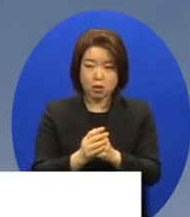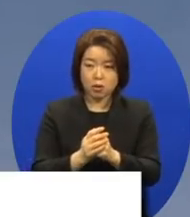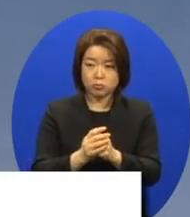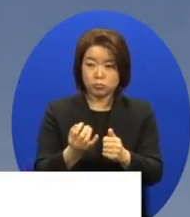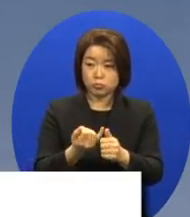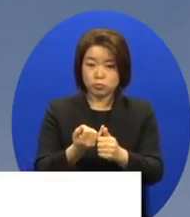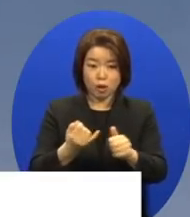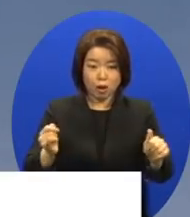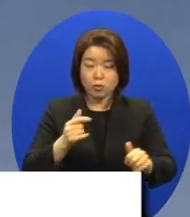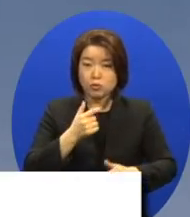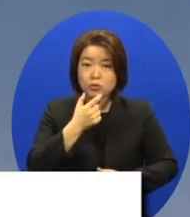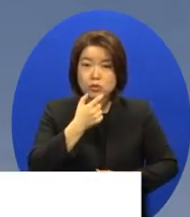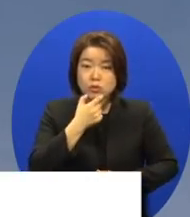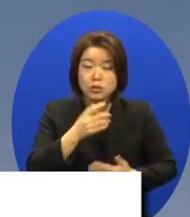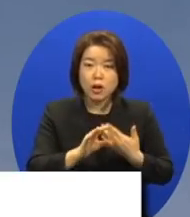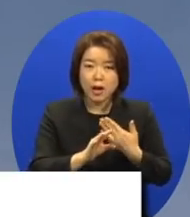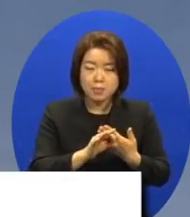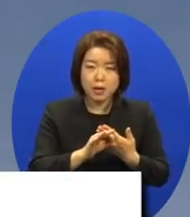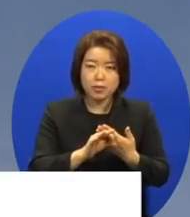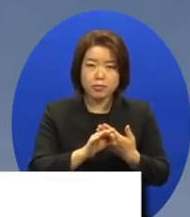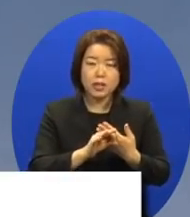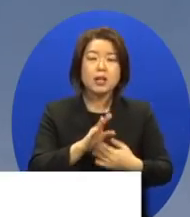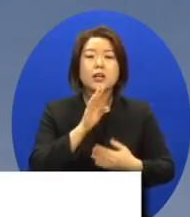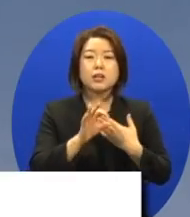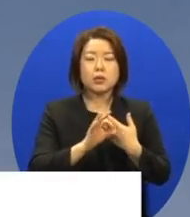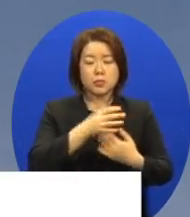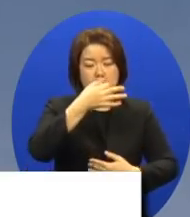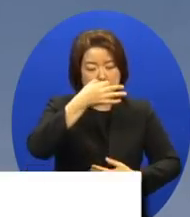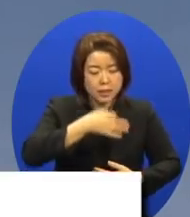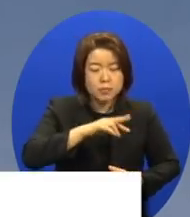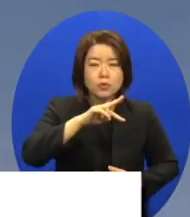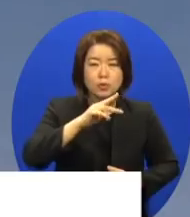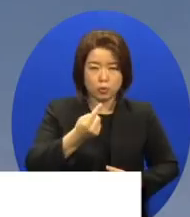원하지 않으면 그러면 힘들어도